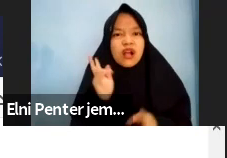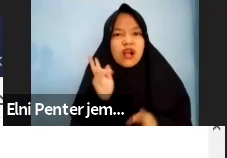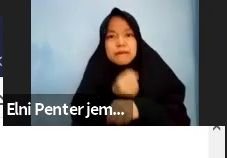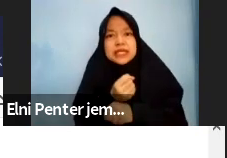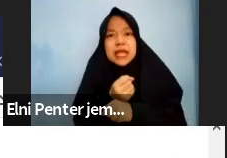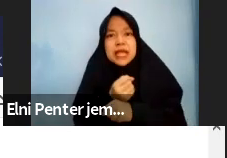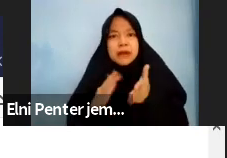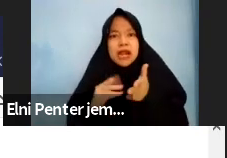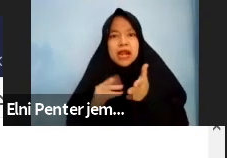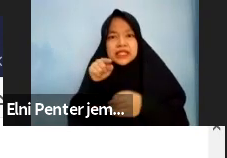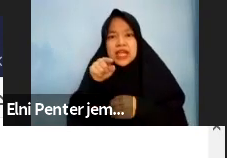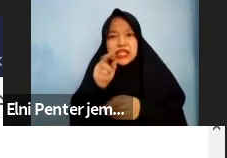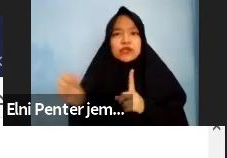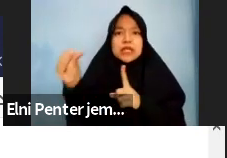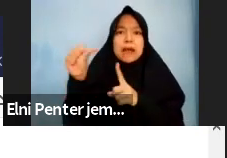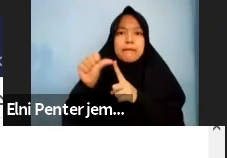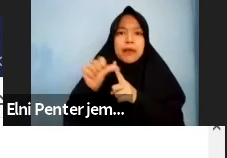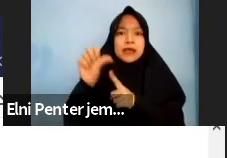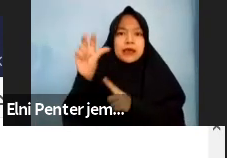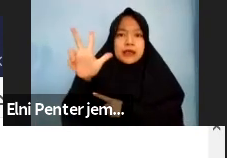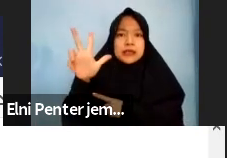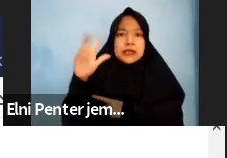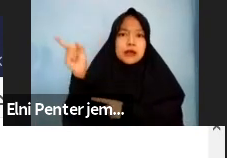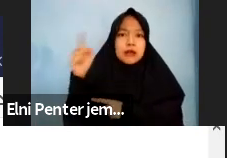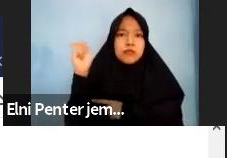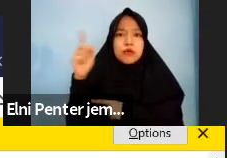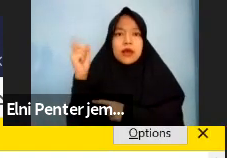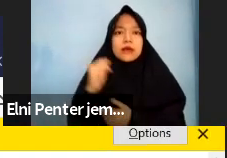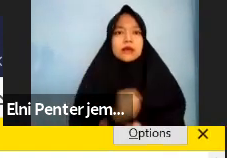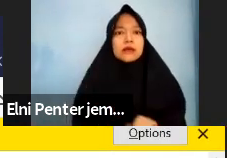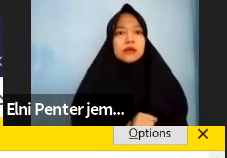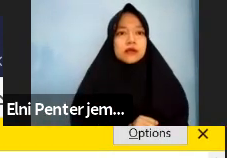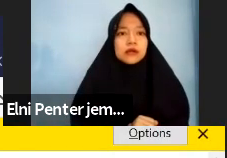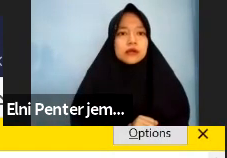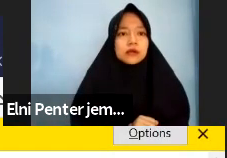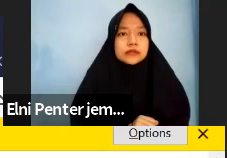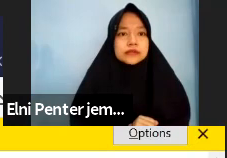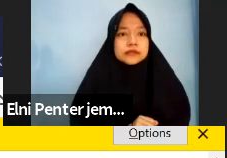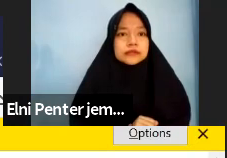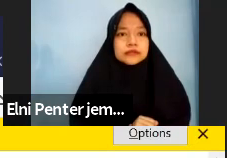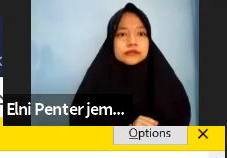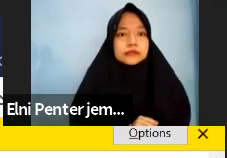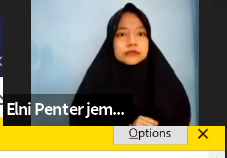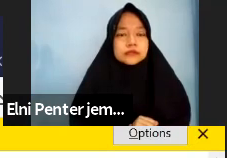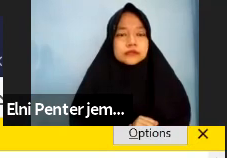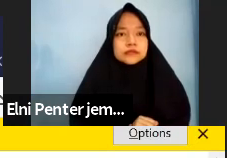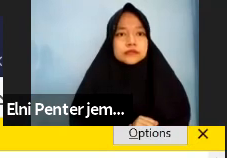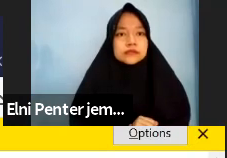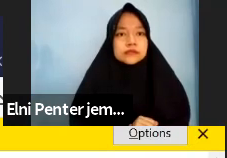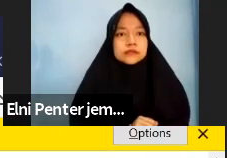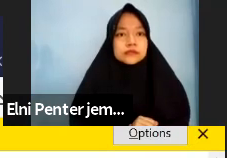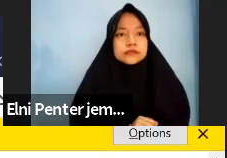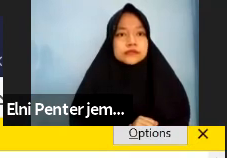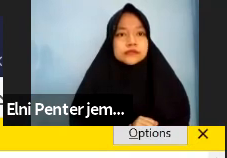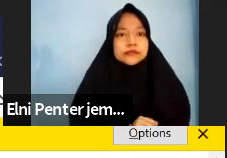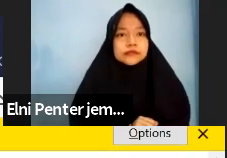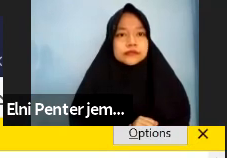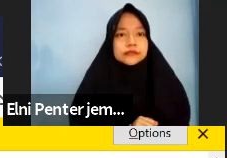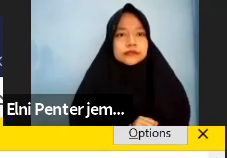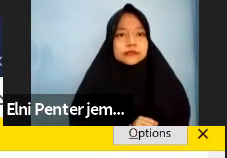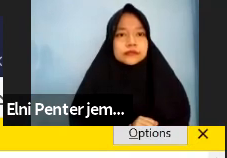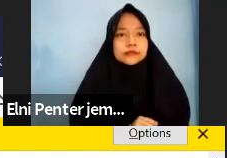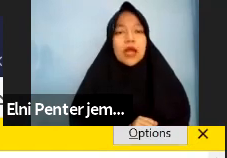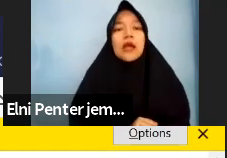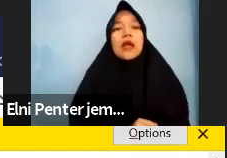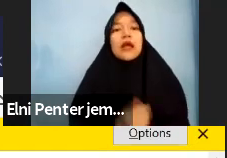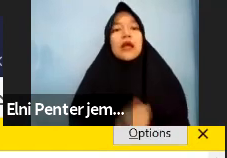bisa ini sebagai bahan ini ya Saya lanjut lagi Eh tadi pendidikan karakter